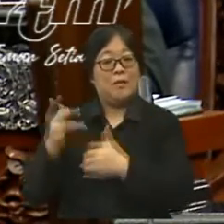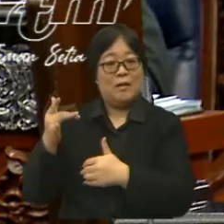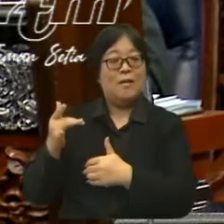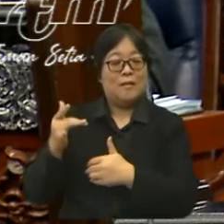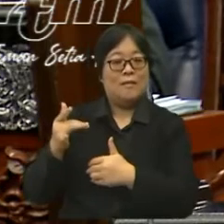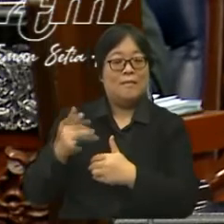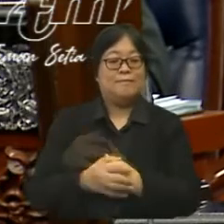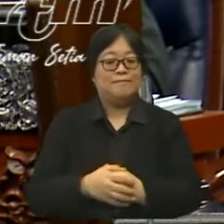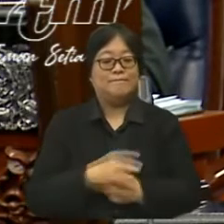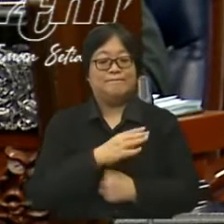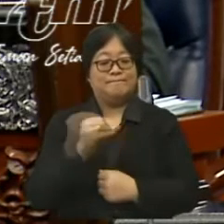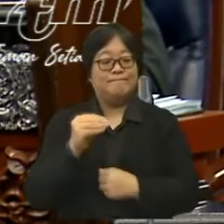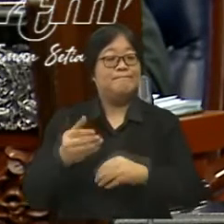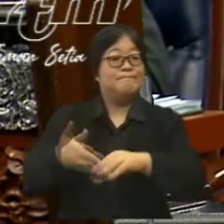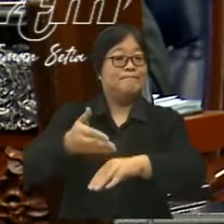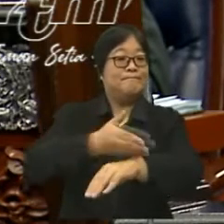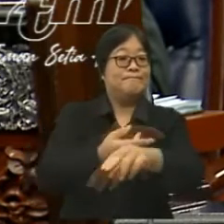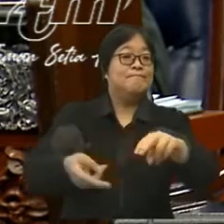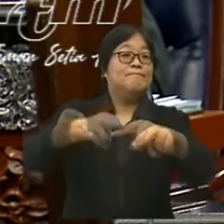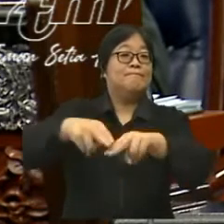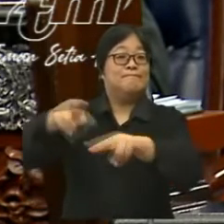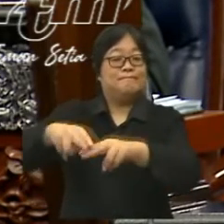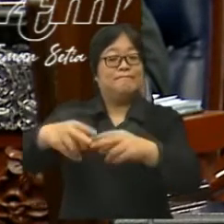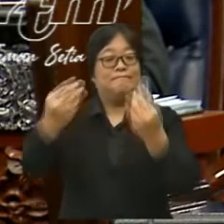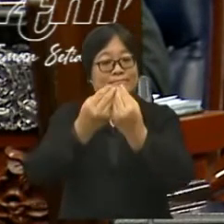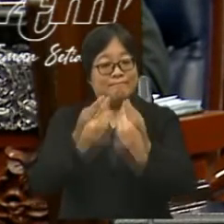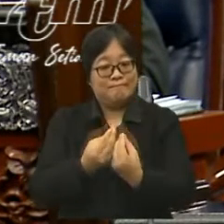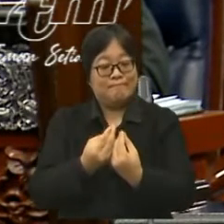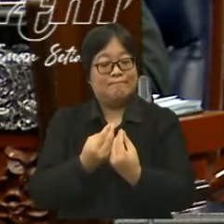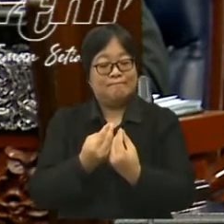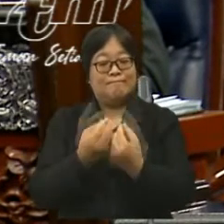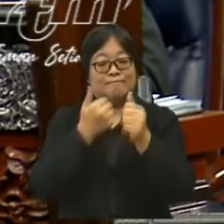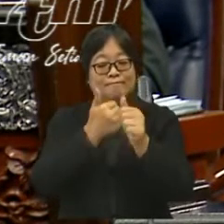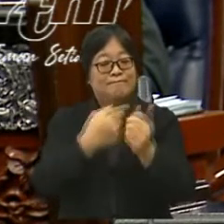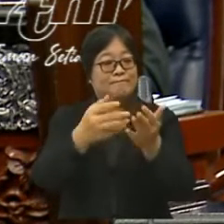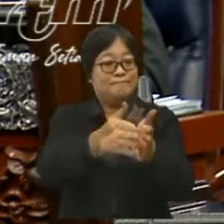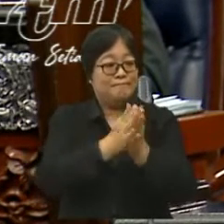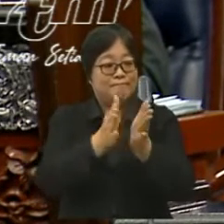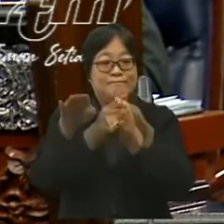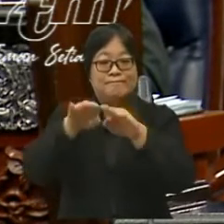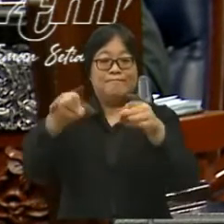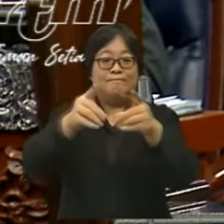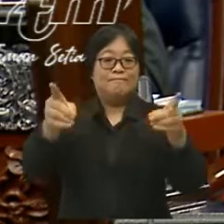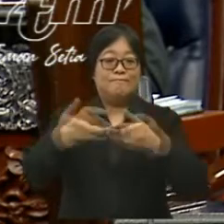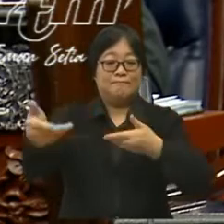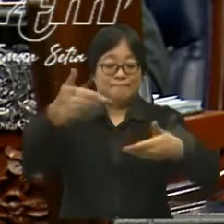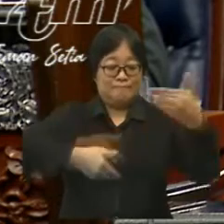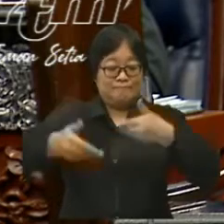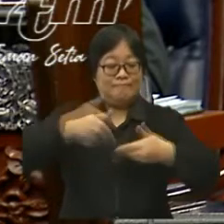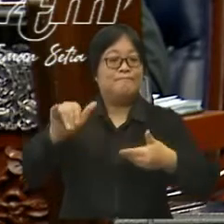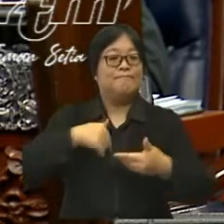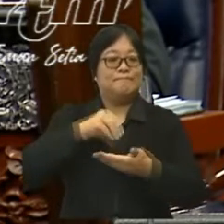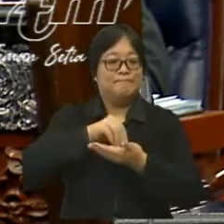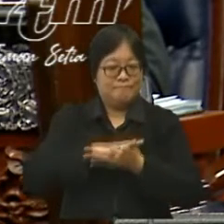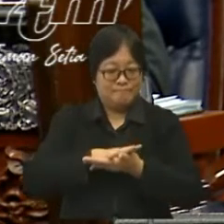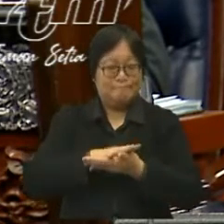awal dibuat, dan penambahan-penambahan perangkaan mengikut permintaan di peringkat daerah tersebut juga